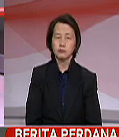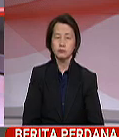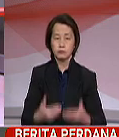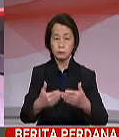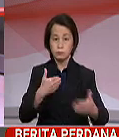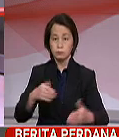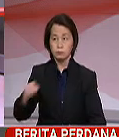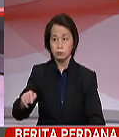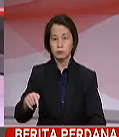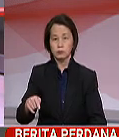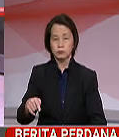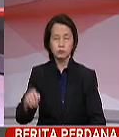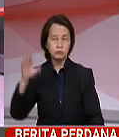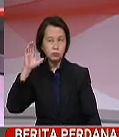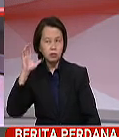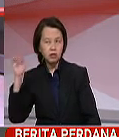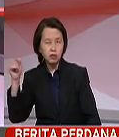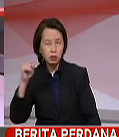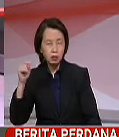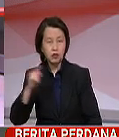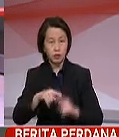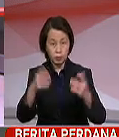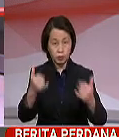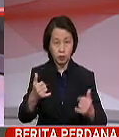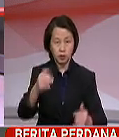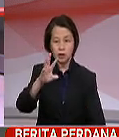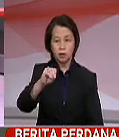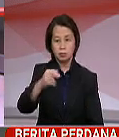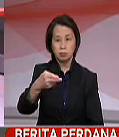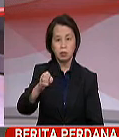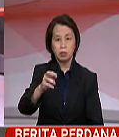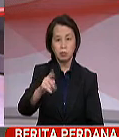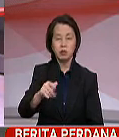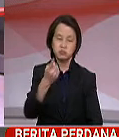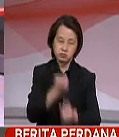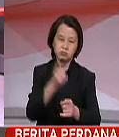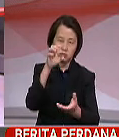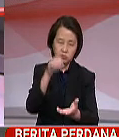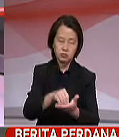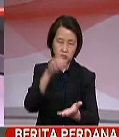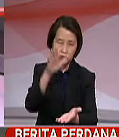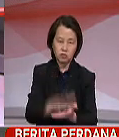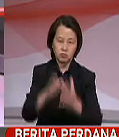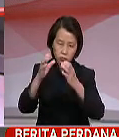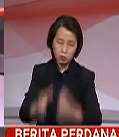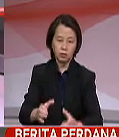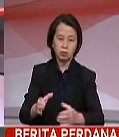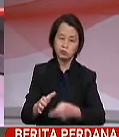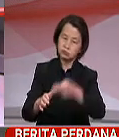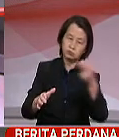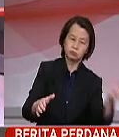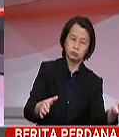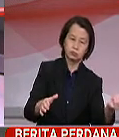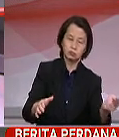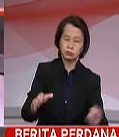Sebelum ini hanya sekadar kabar angin. Namun hari ini, Mehmet Durakovic sah meninggalkan Pera FC atau Bos